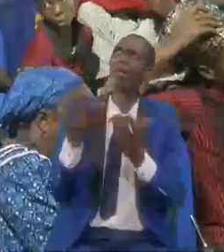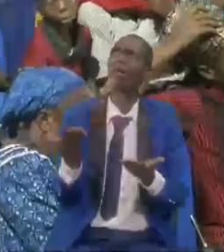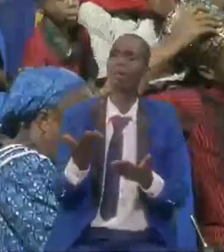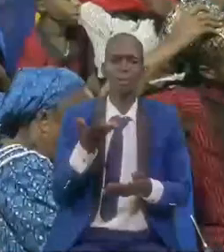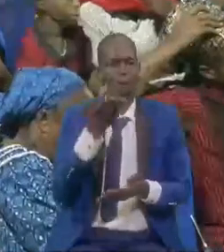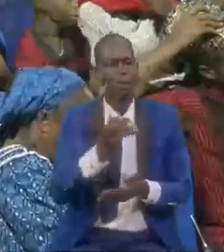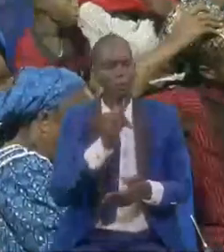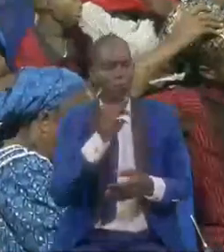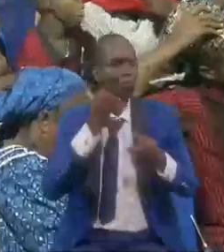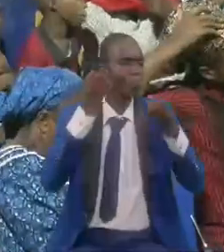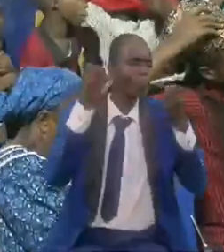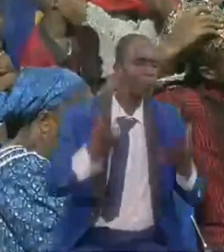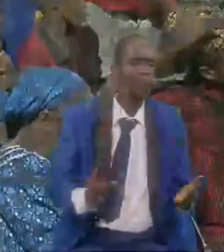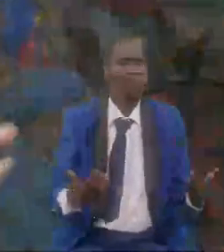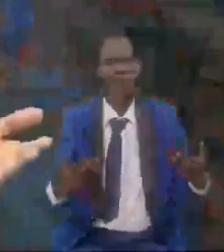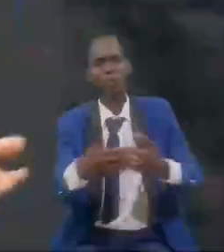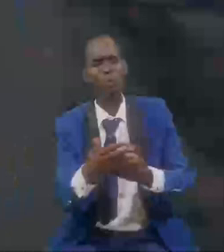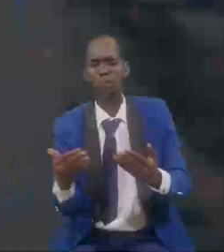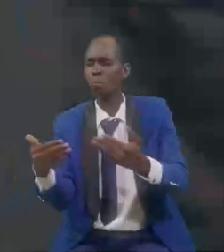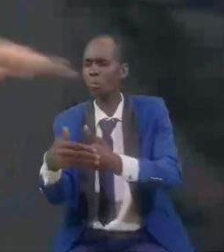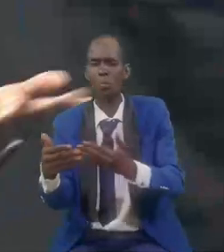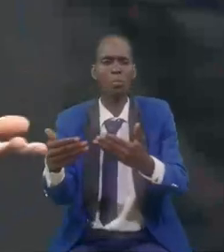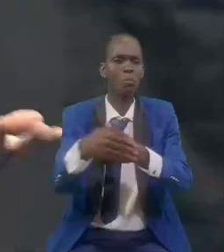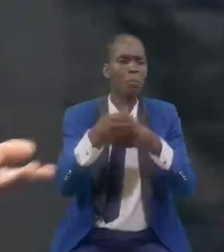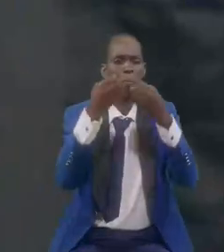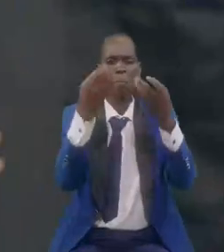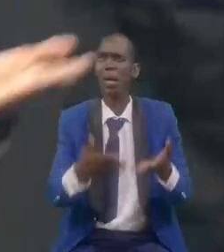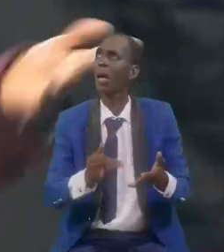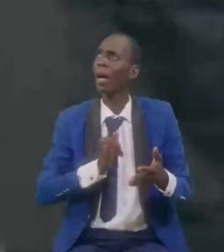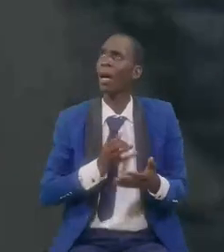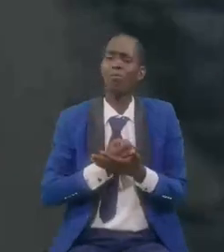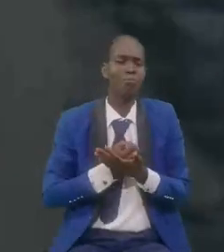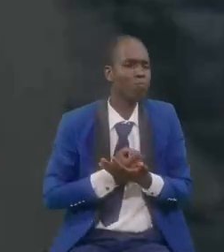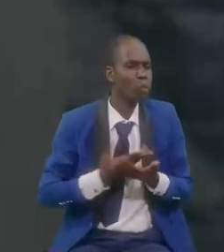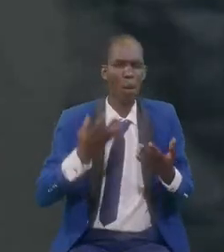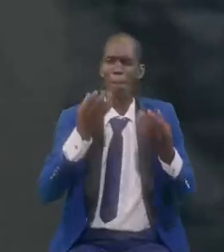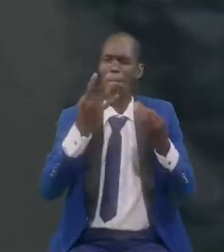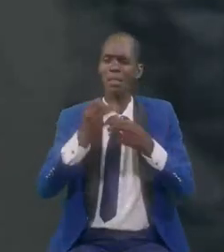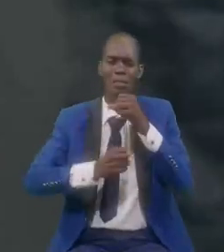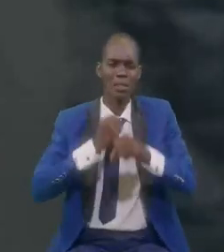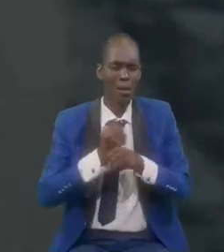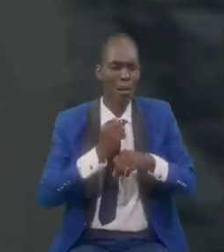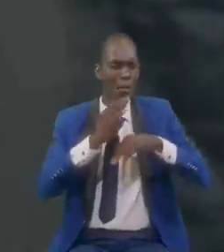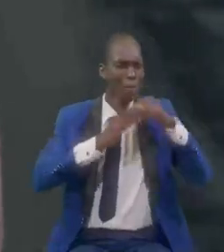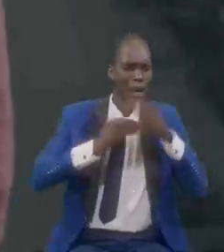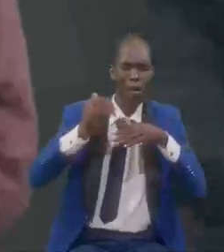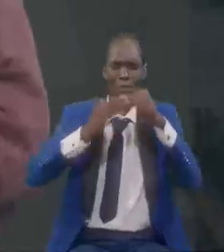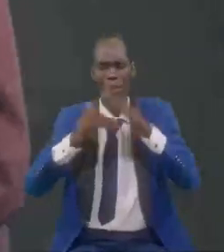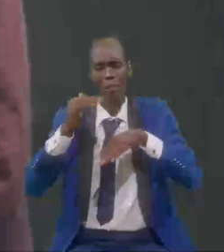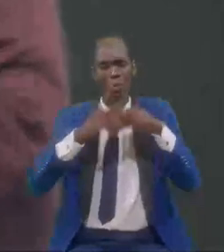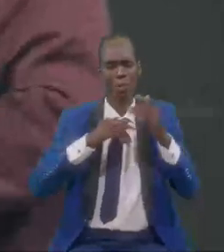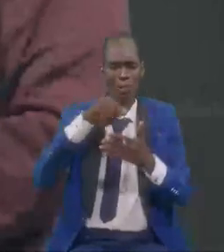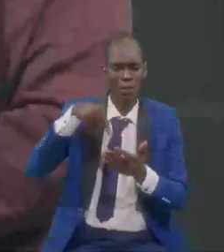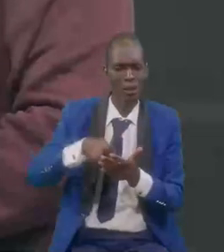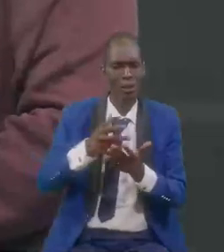place dans l'arche. Telle place. Et j'ai passé de nombreuses années à construire l'arche.